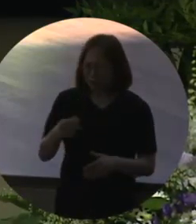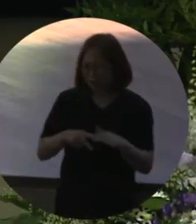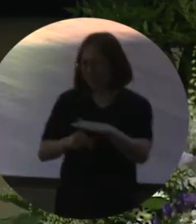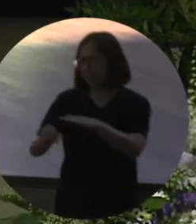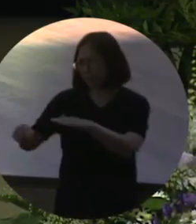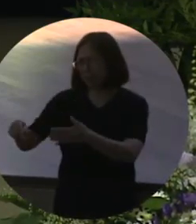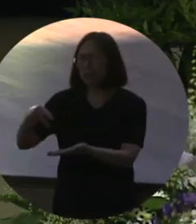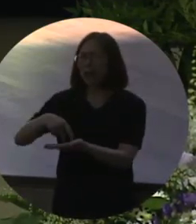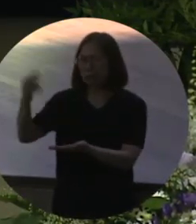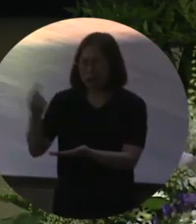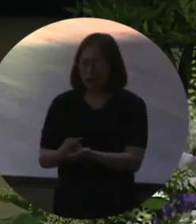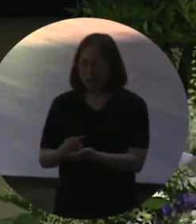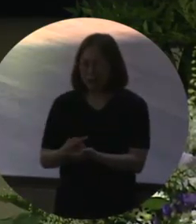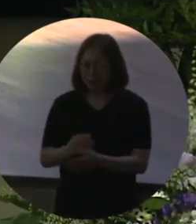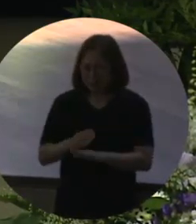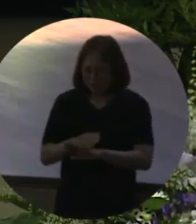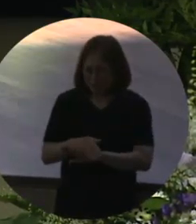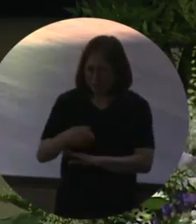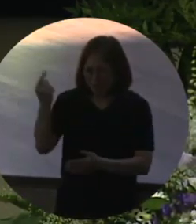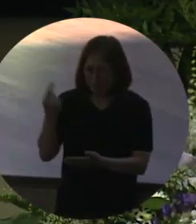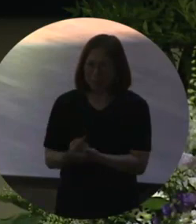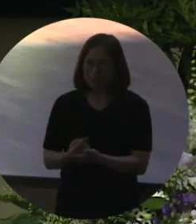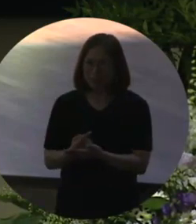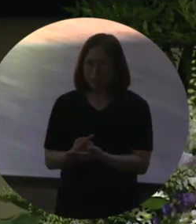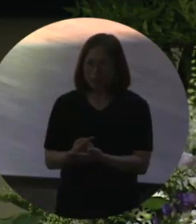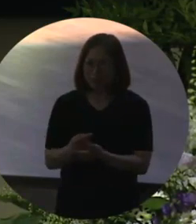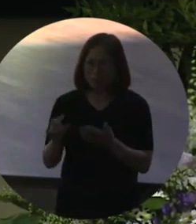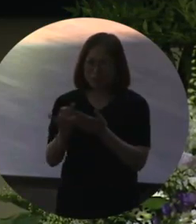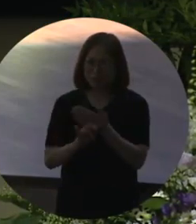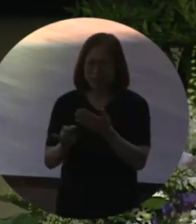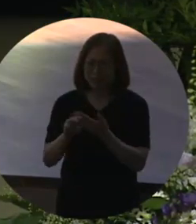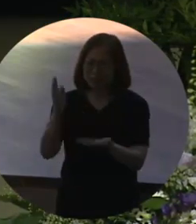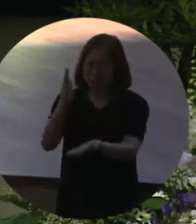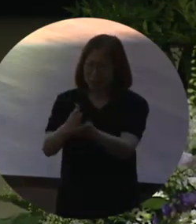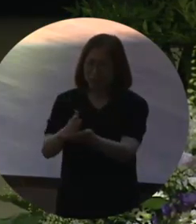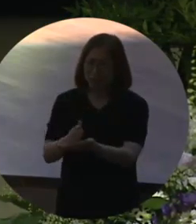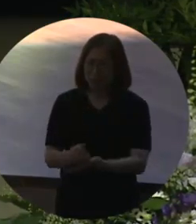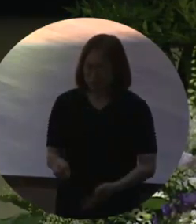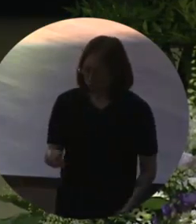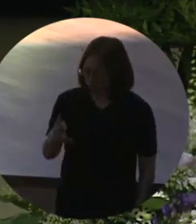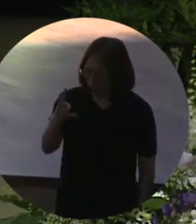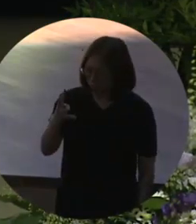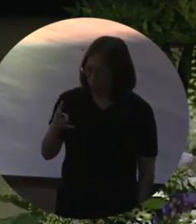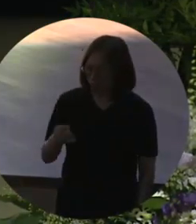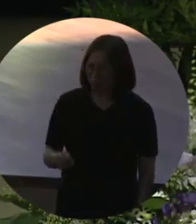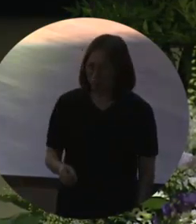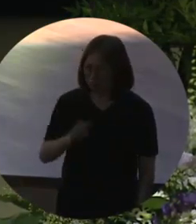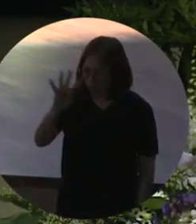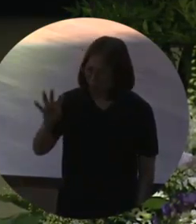타고 와. 늦게 나와서 길 막힌다고 변명하지 말고. 몇 번째야 도대체?